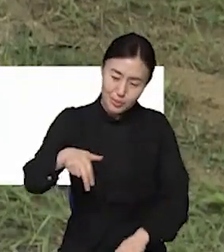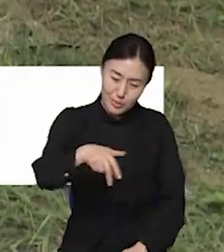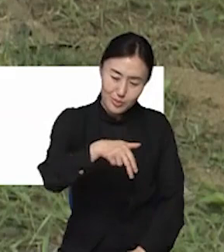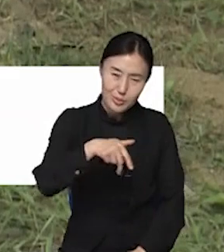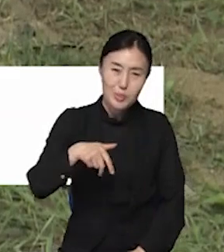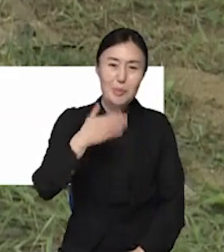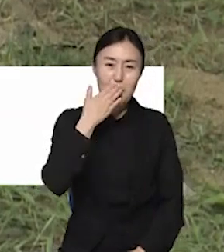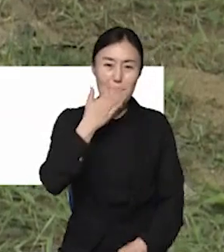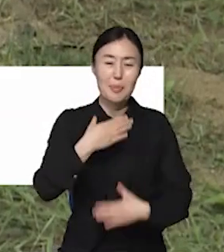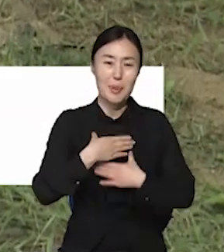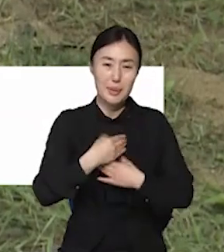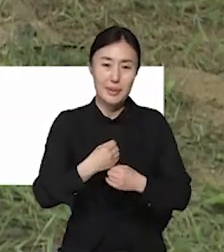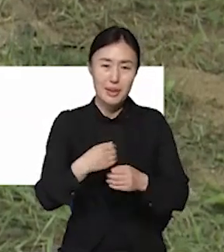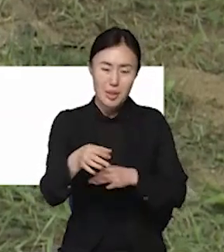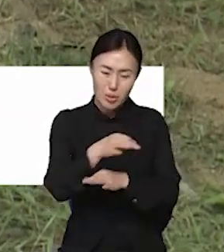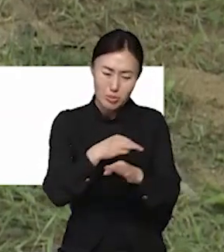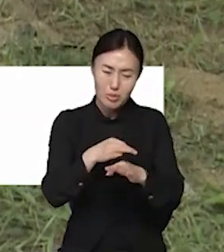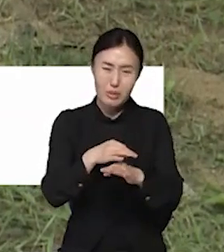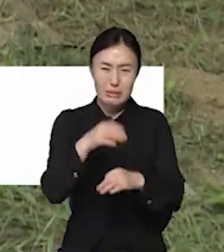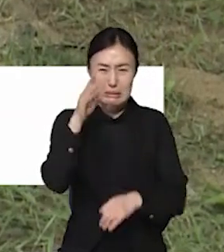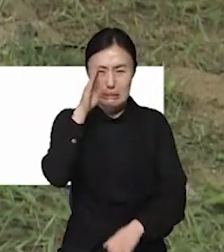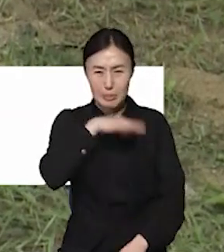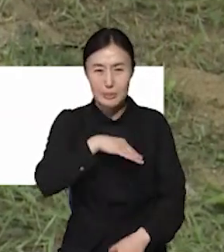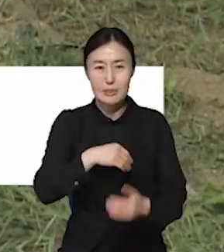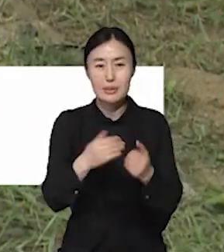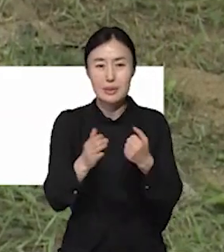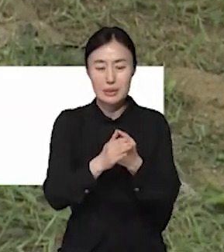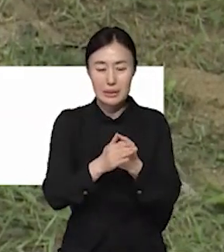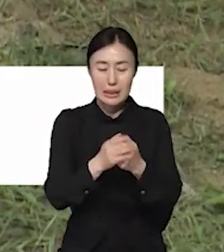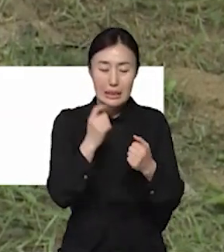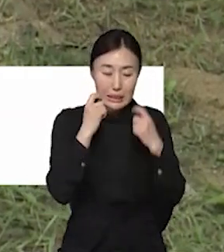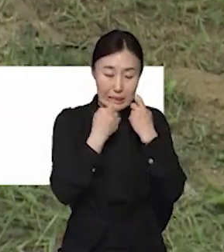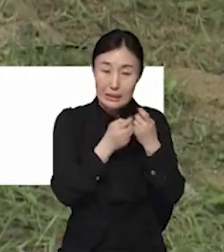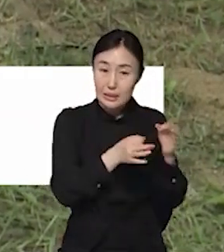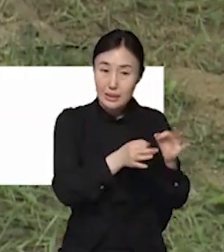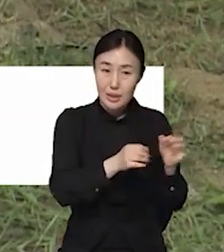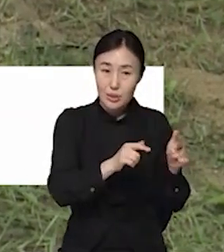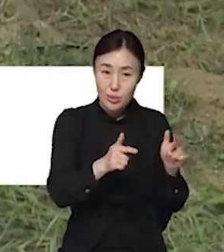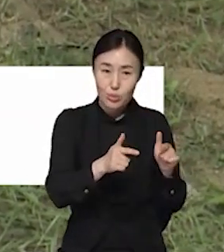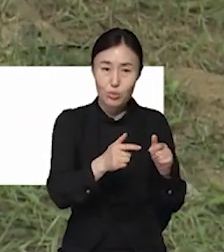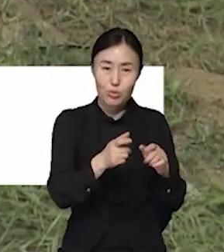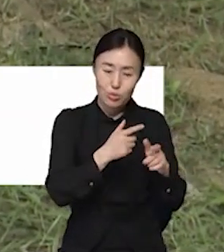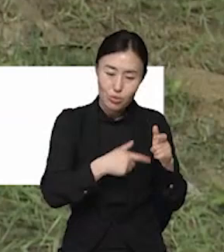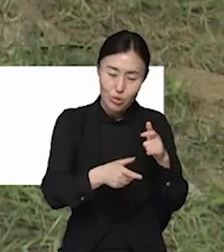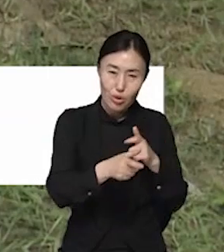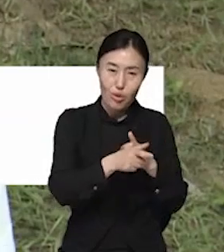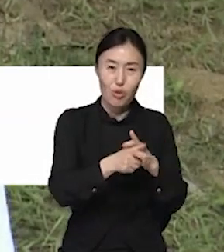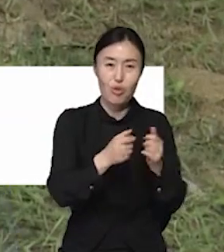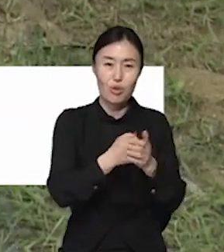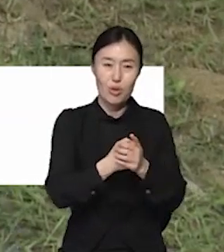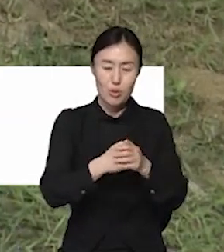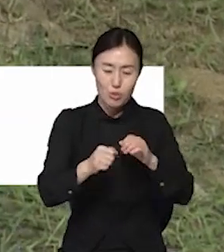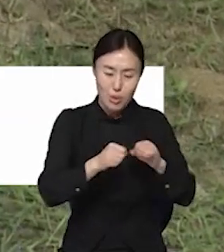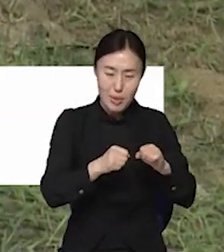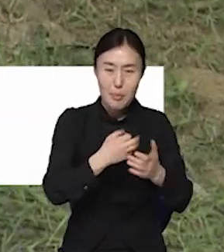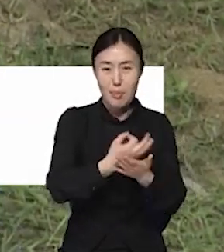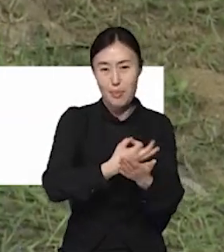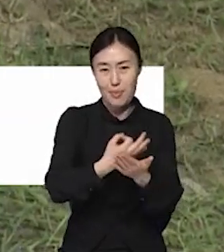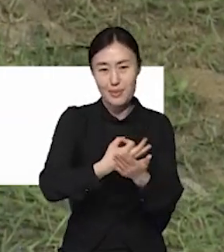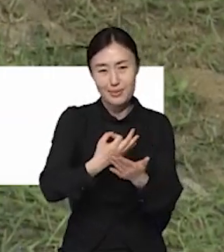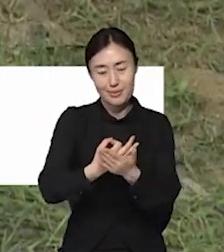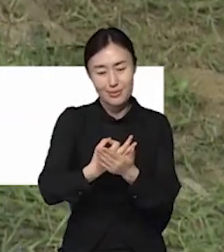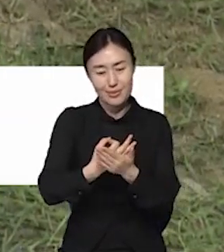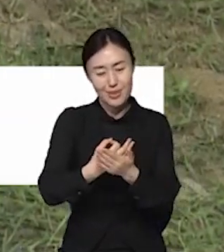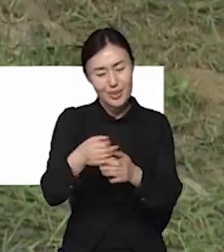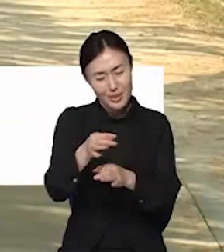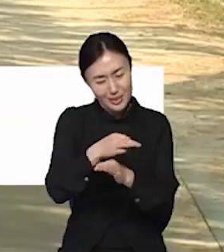편하고 경기가 아직 안 좋잖아요. 그러니까 뭐 자영업자들이라든지 더 이제 활발히 이렇게